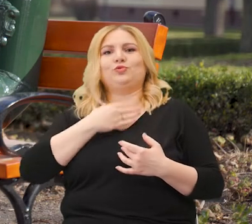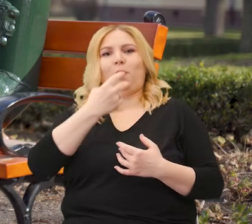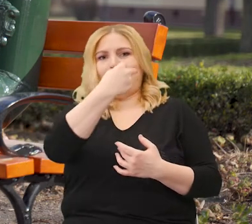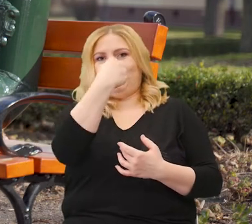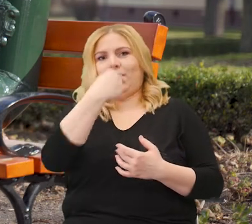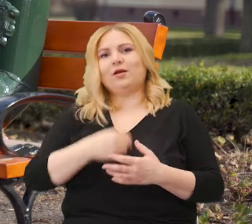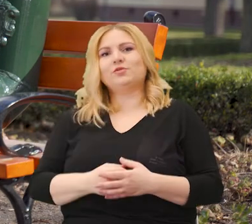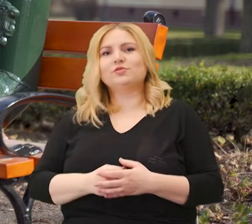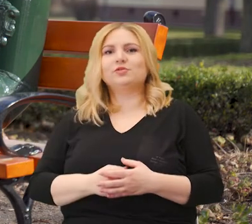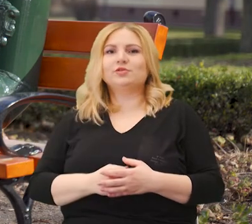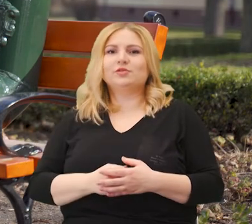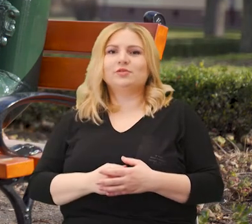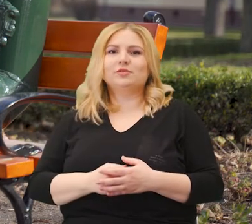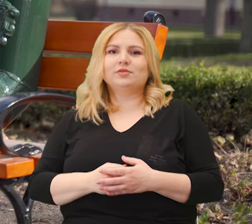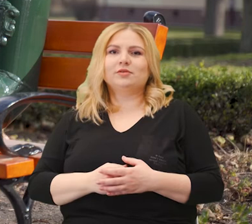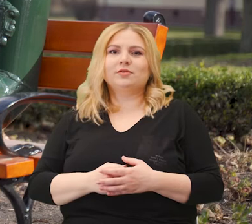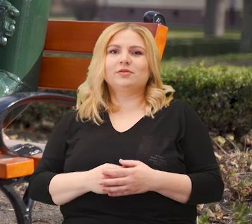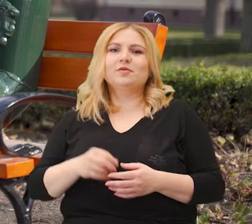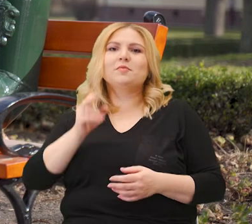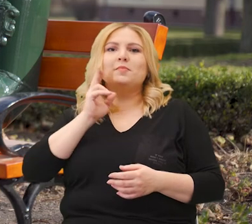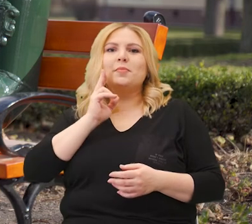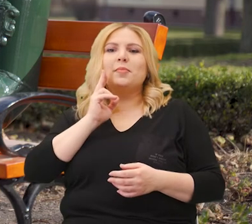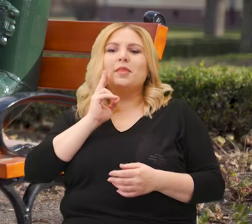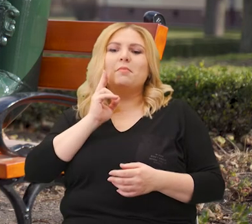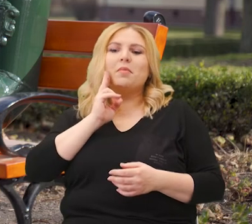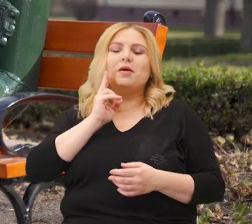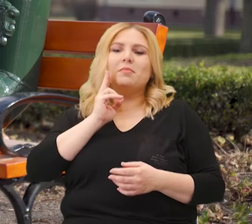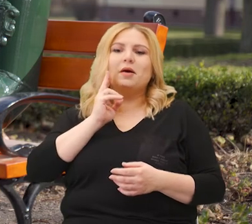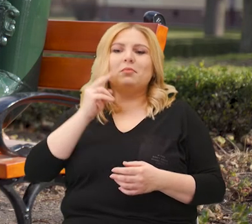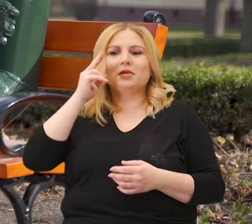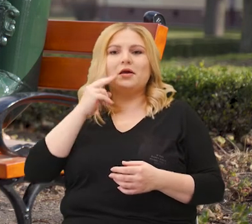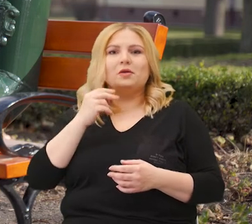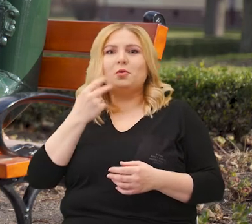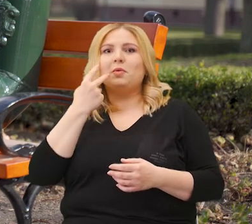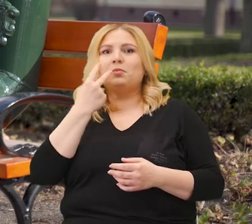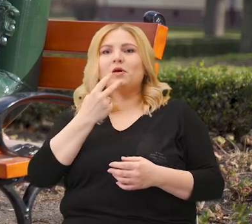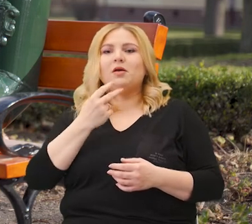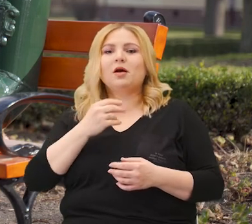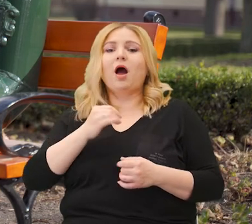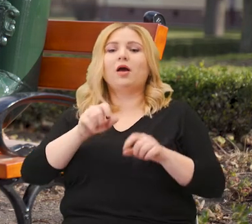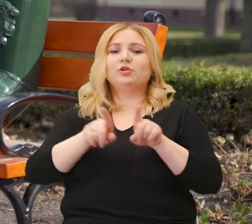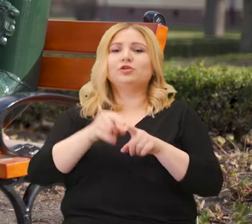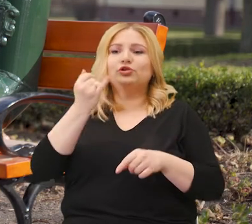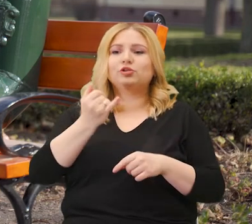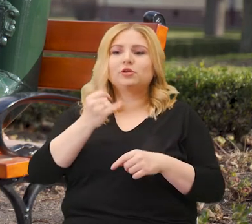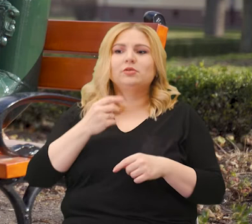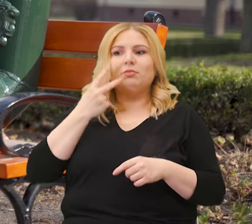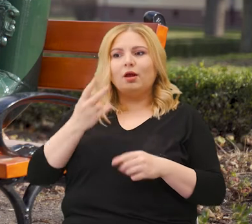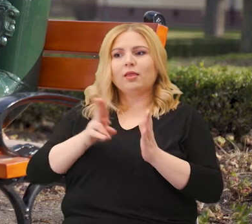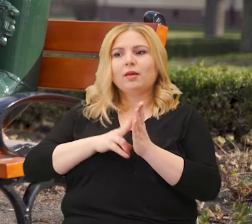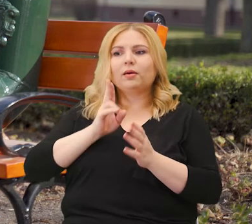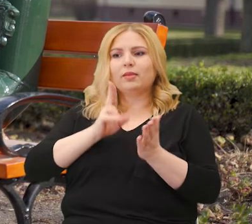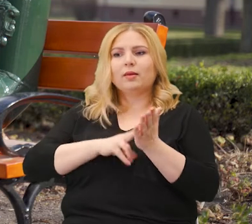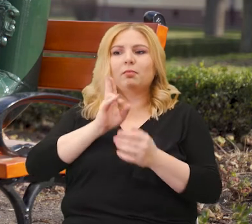spojrzeń. Leżeli udając głęboki sen, a Tomcio i Romcia stali nad nimi, popatrując z rozczuleniem na uśpionych rodzicieli. Tata jest